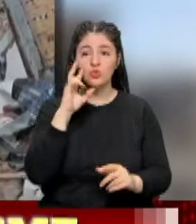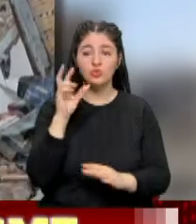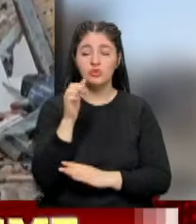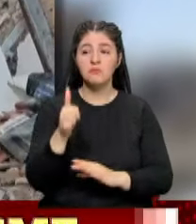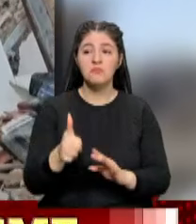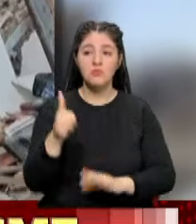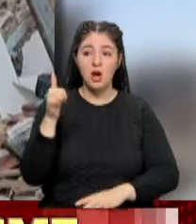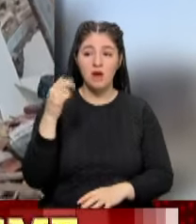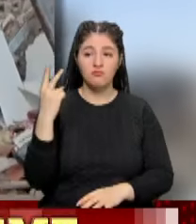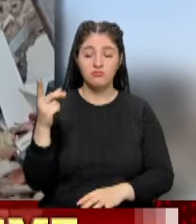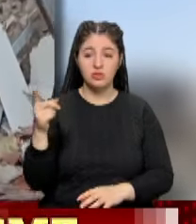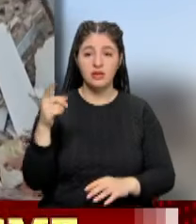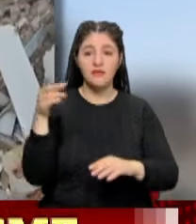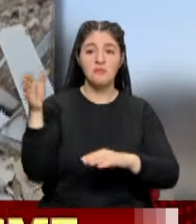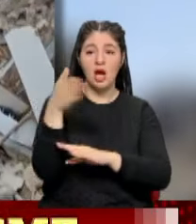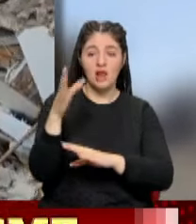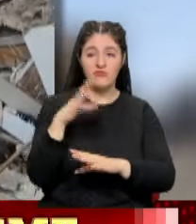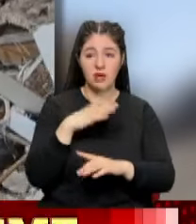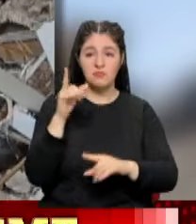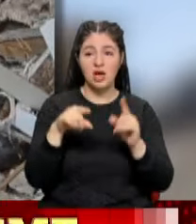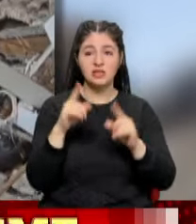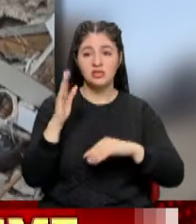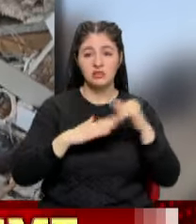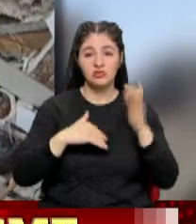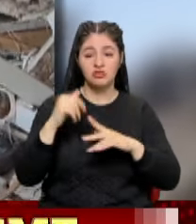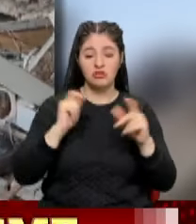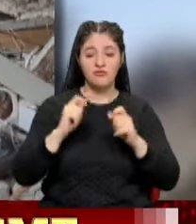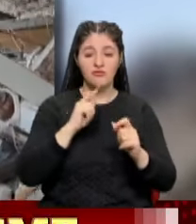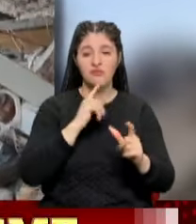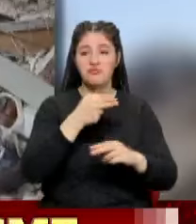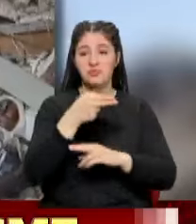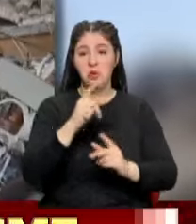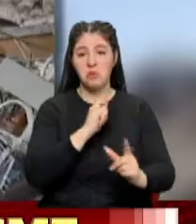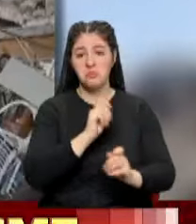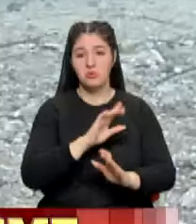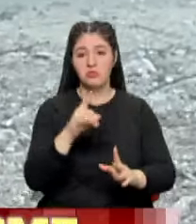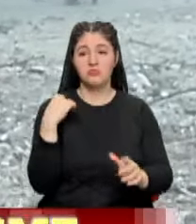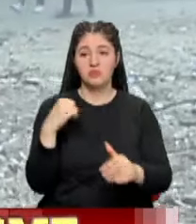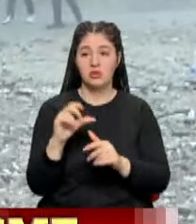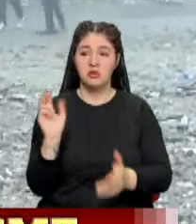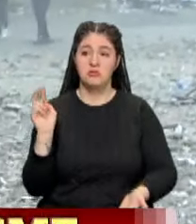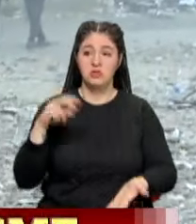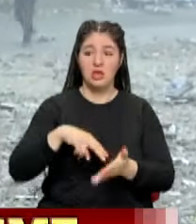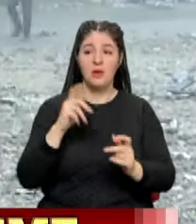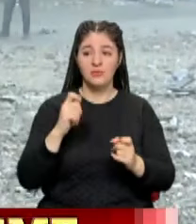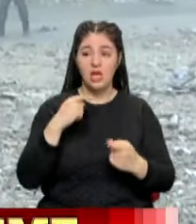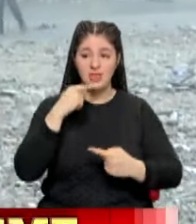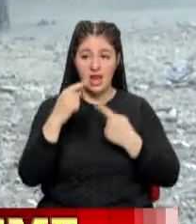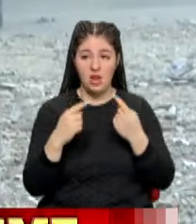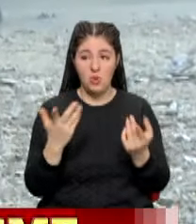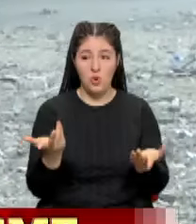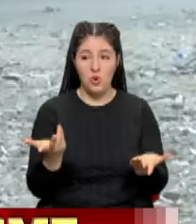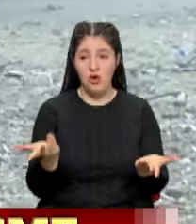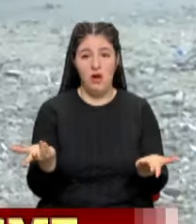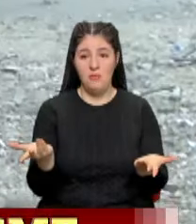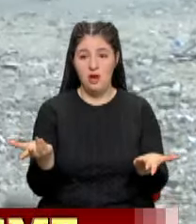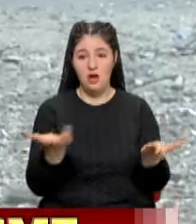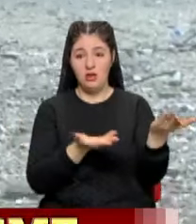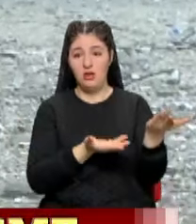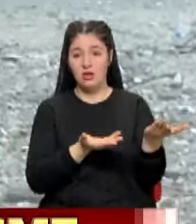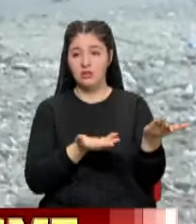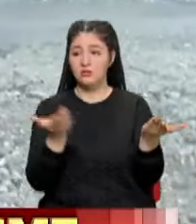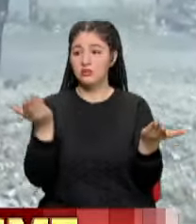Turizm Bakanlığı'nın da filamaları var. Bir takım inşaat firmalarıyla anlaşılmış. Burası yeniden ayaklandırılacak deniliyor. Ama